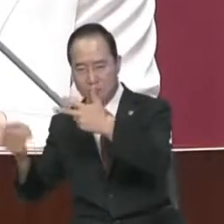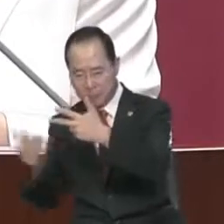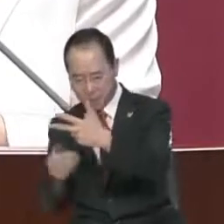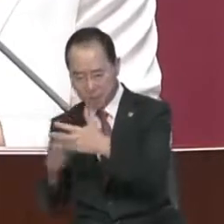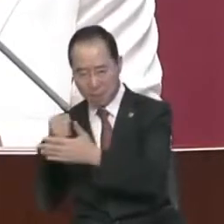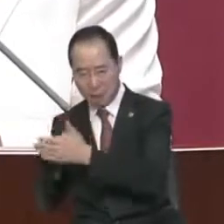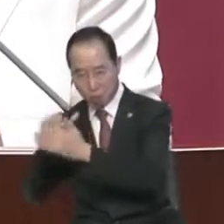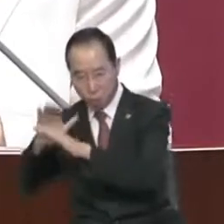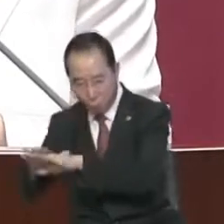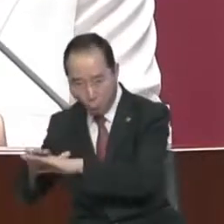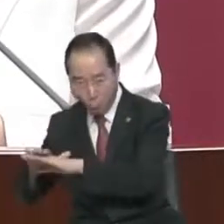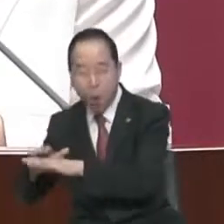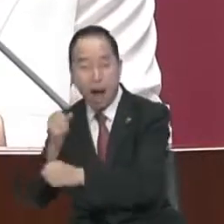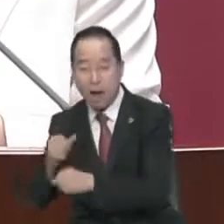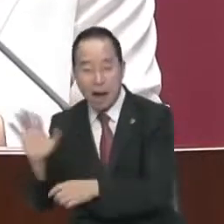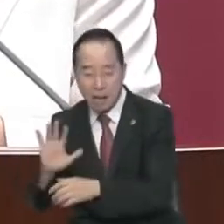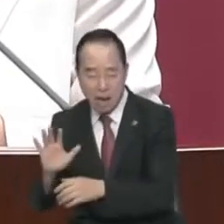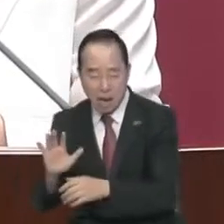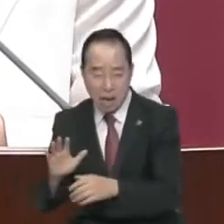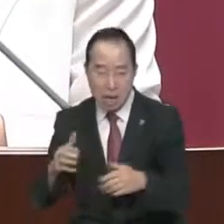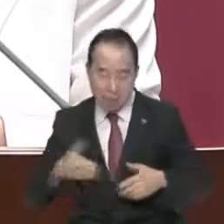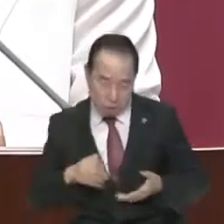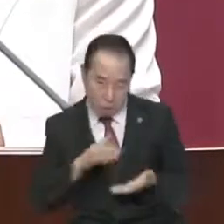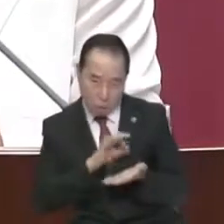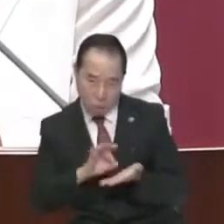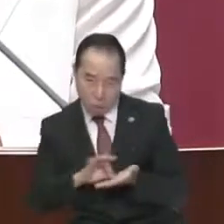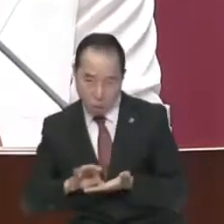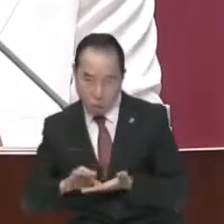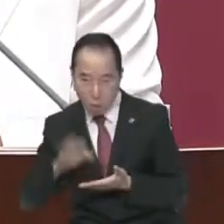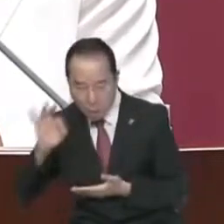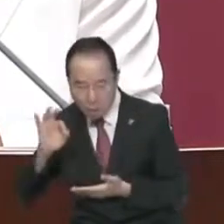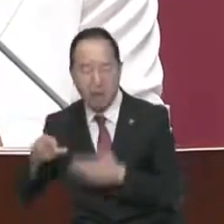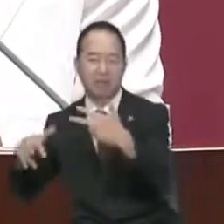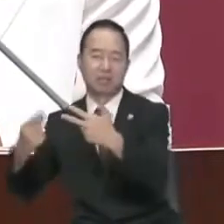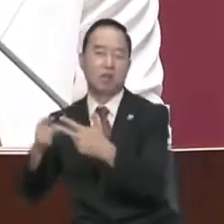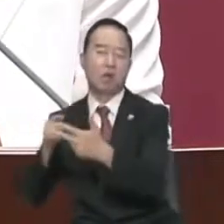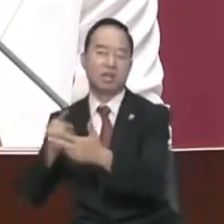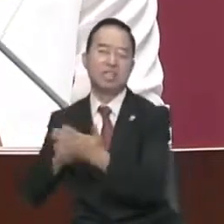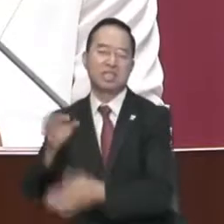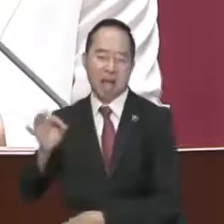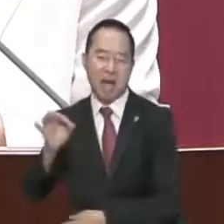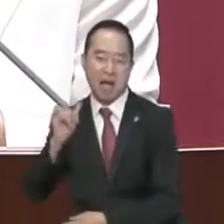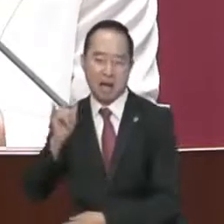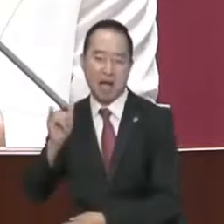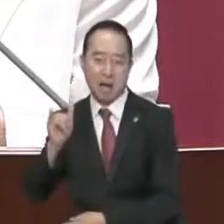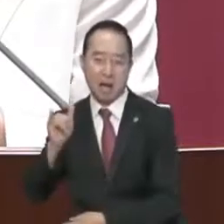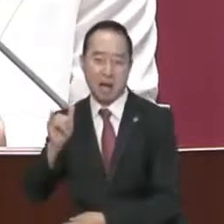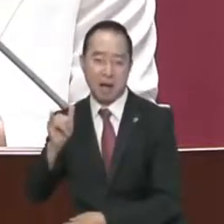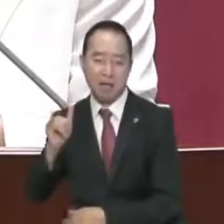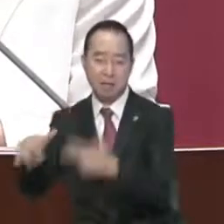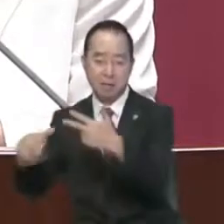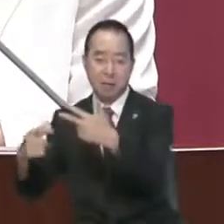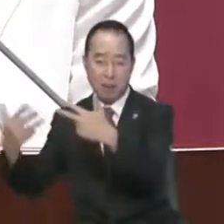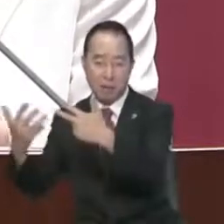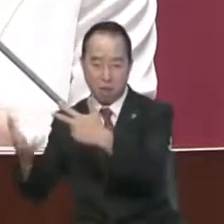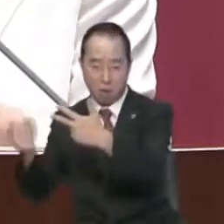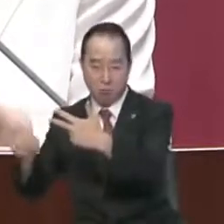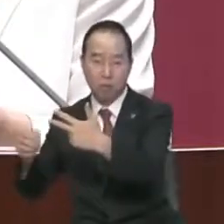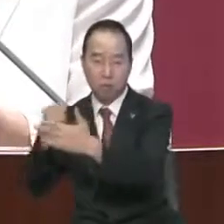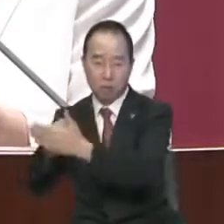필요한 예산을 짜다 보니 7조 8천억이라는 돈이 나온 것이다 라고 말씀을 하셨습니다. 근데 이 예산을 7조 8천억을